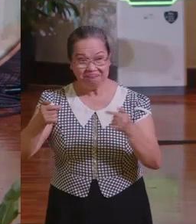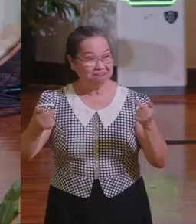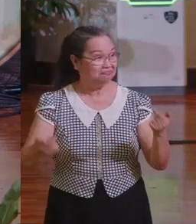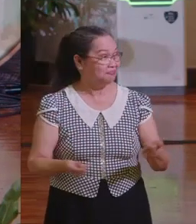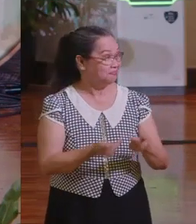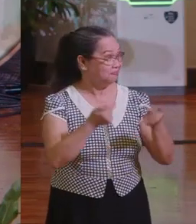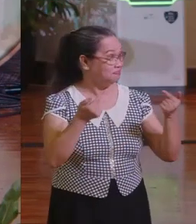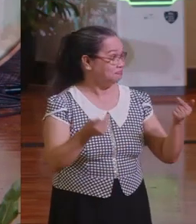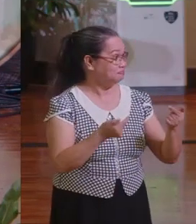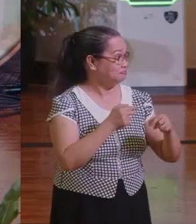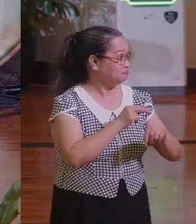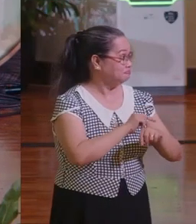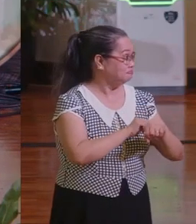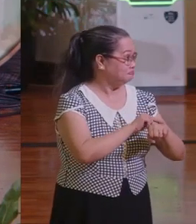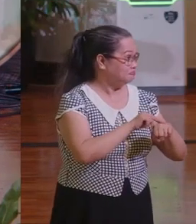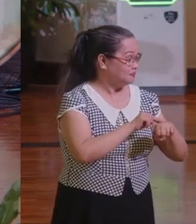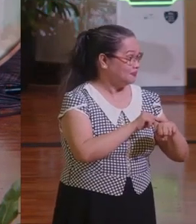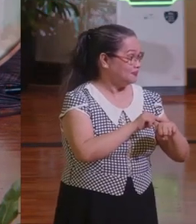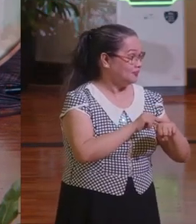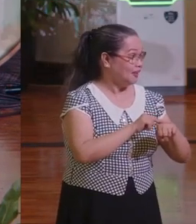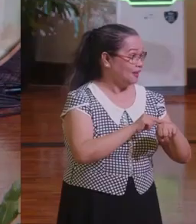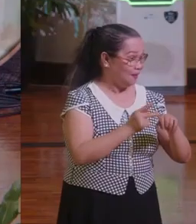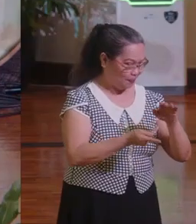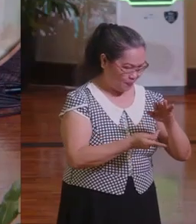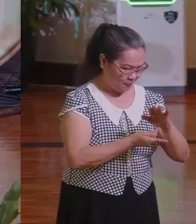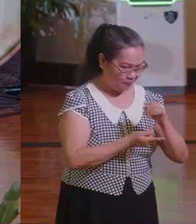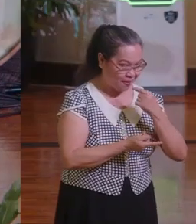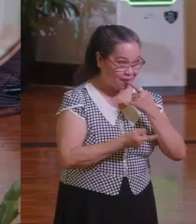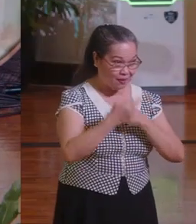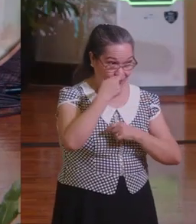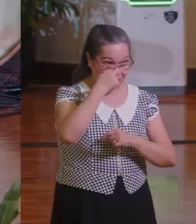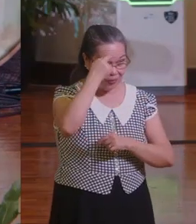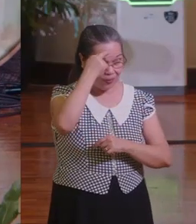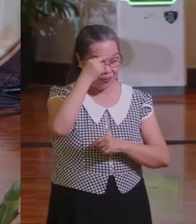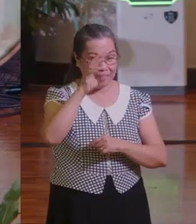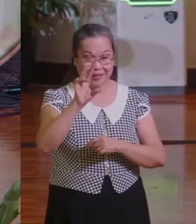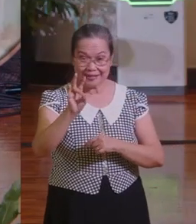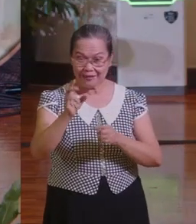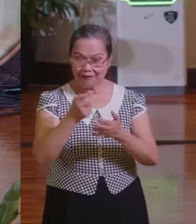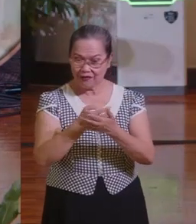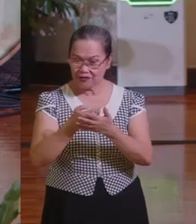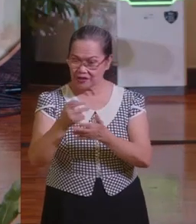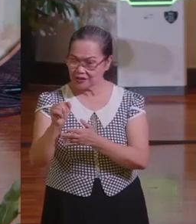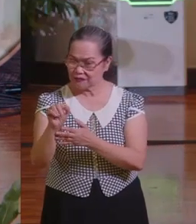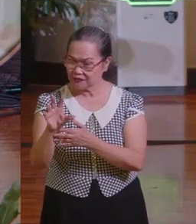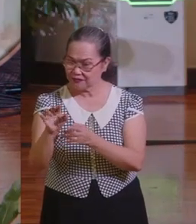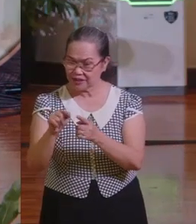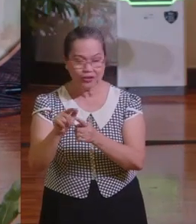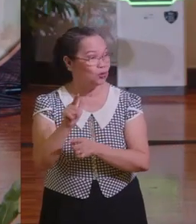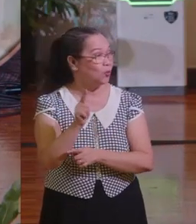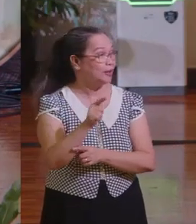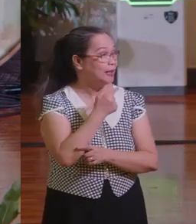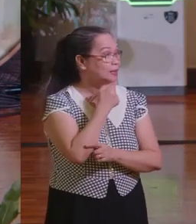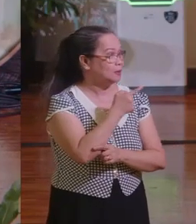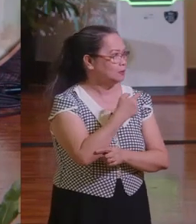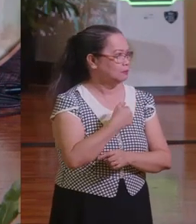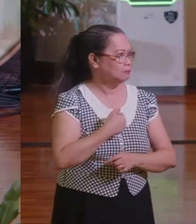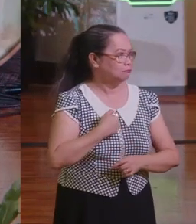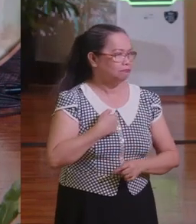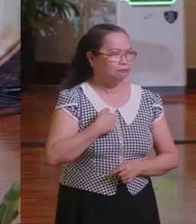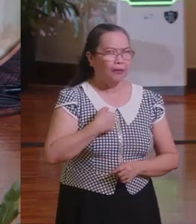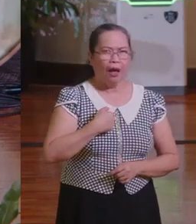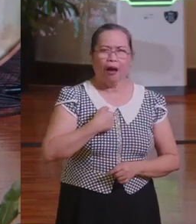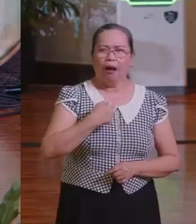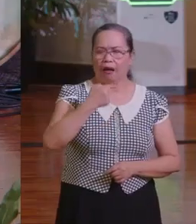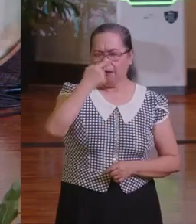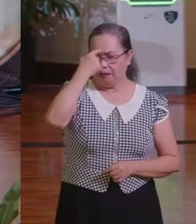nature. Sabi nga ni Pablo sa Romans 7, verses 15 to 20, hanggang ganito. For I do not understand